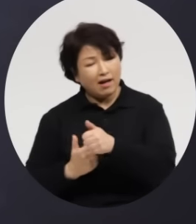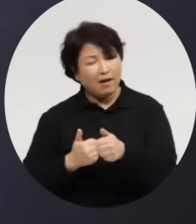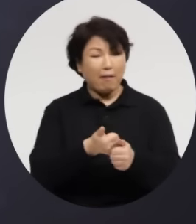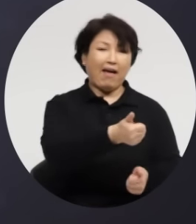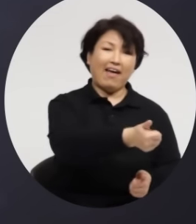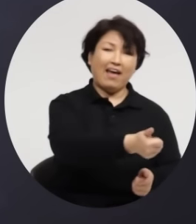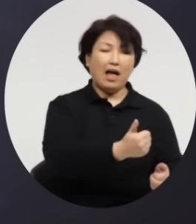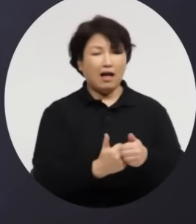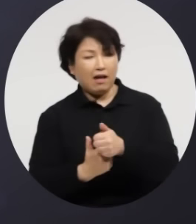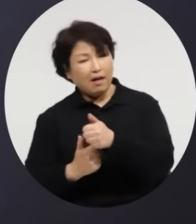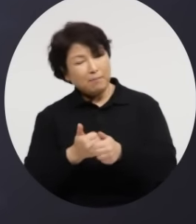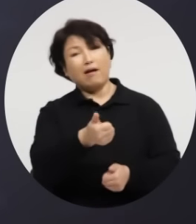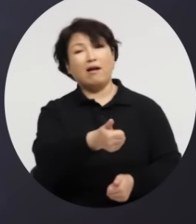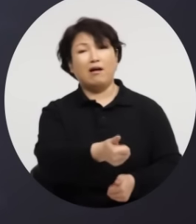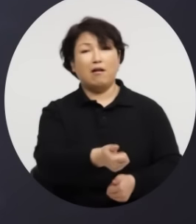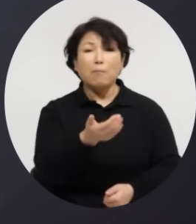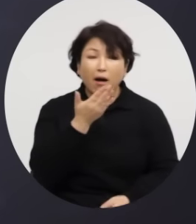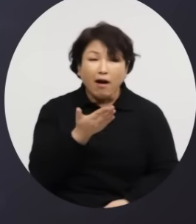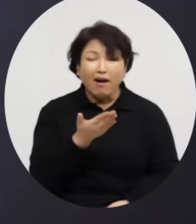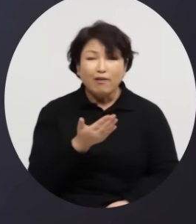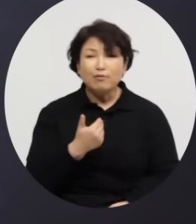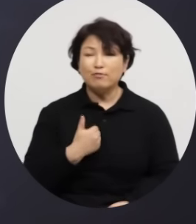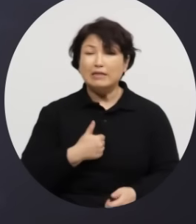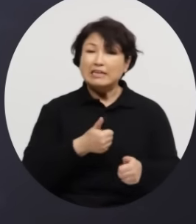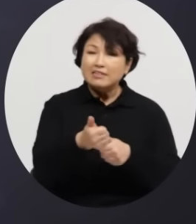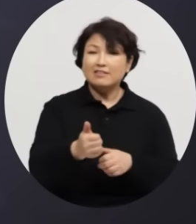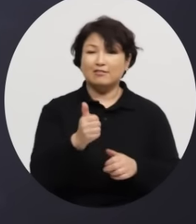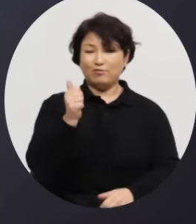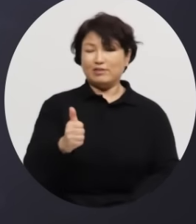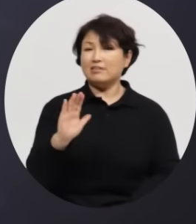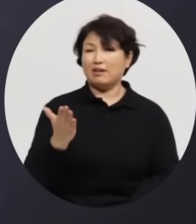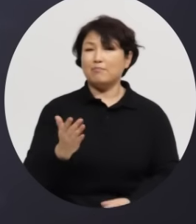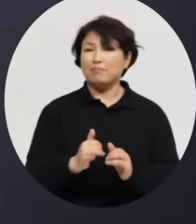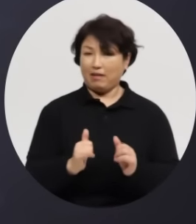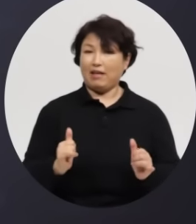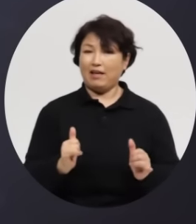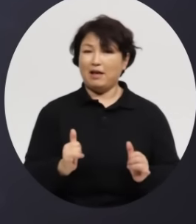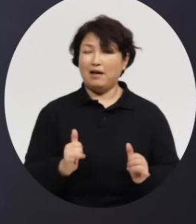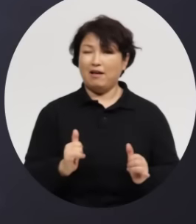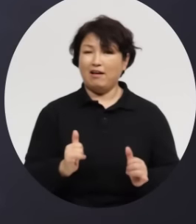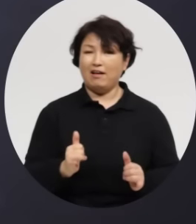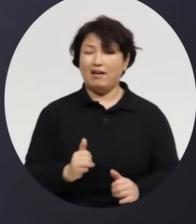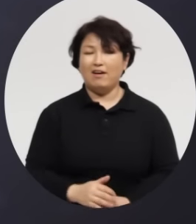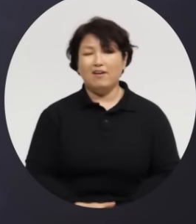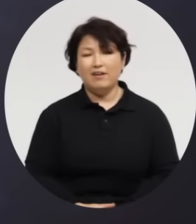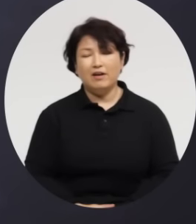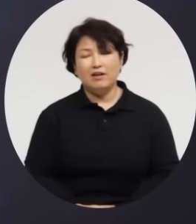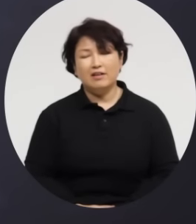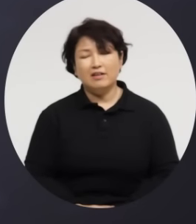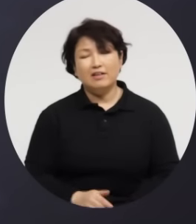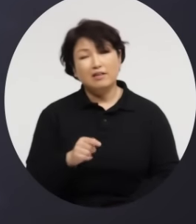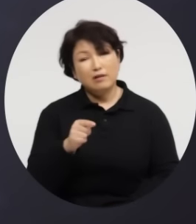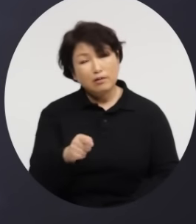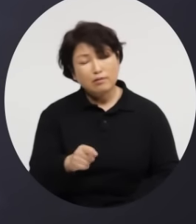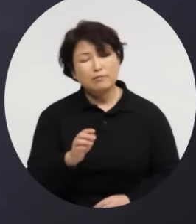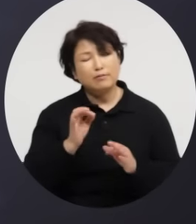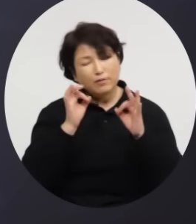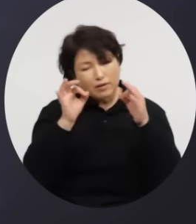30번 중에 한 번 안 되는 경지로 나아갈 수가 있다. 그래서 점점 자신의